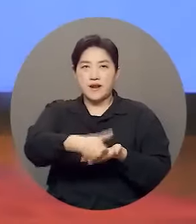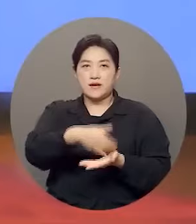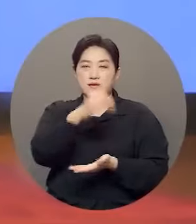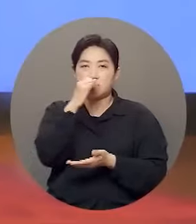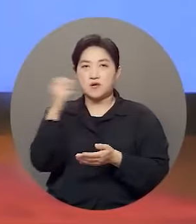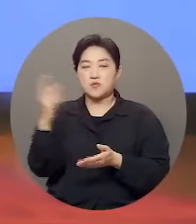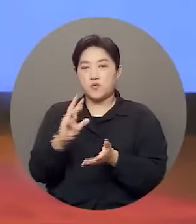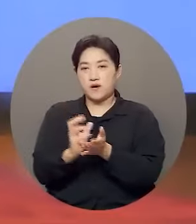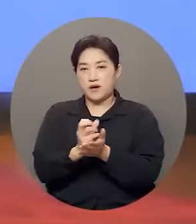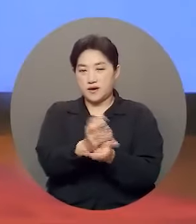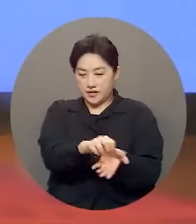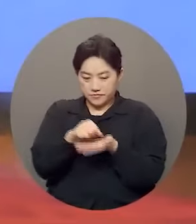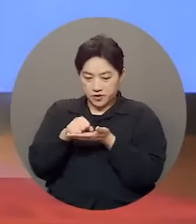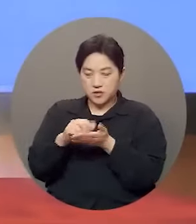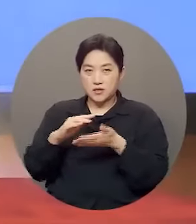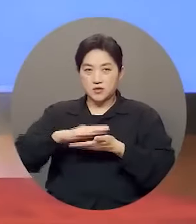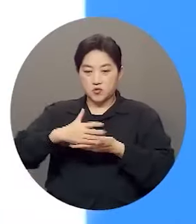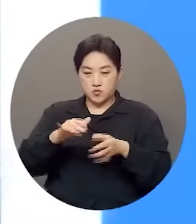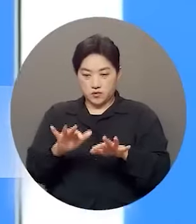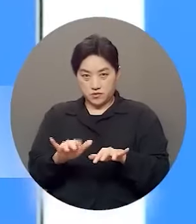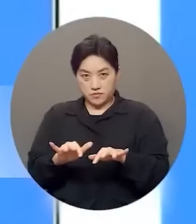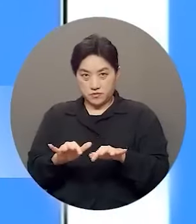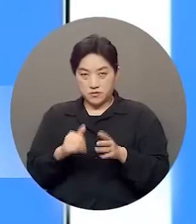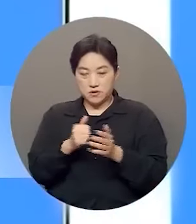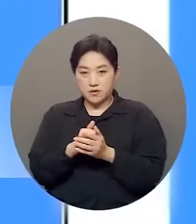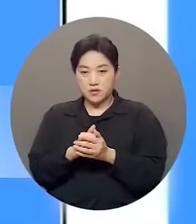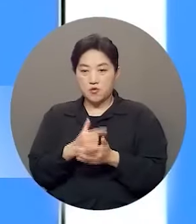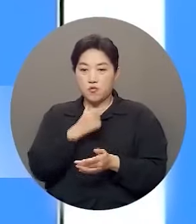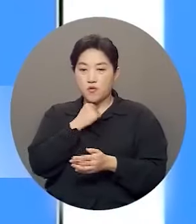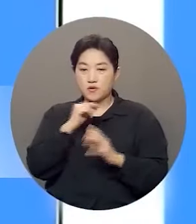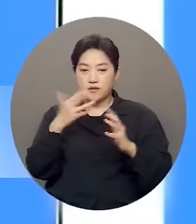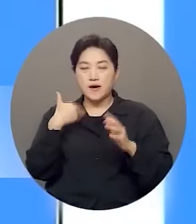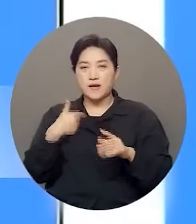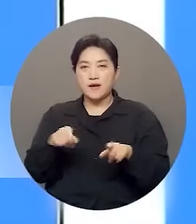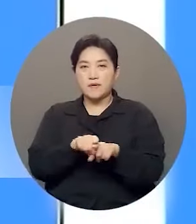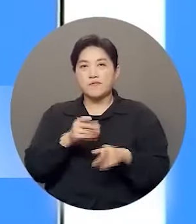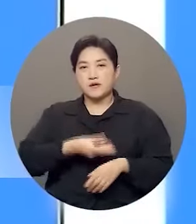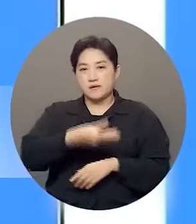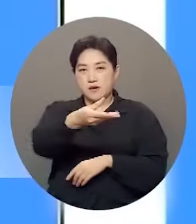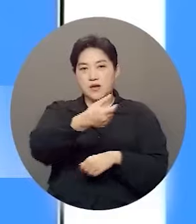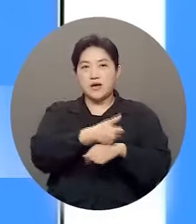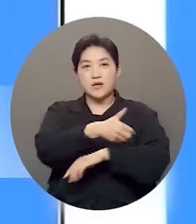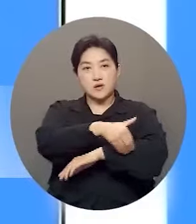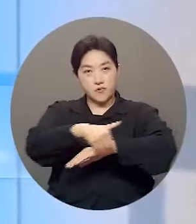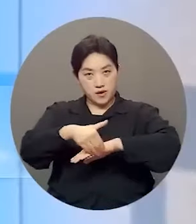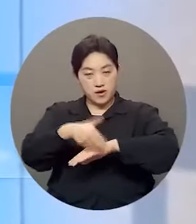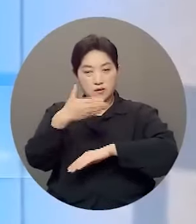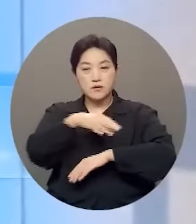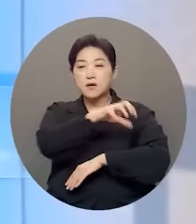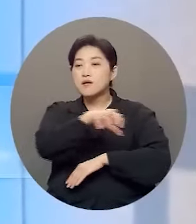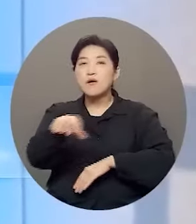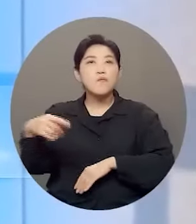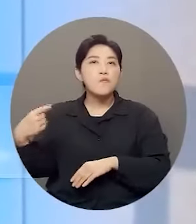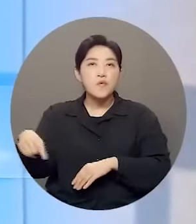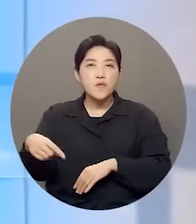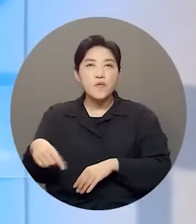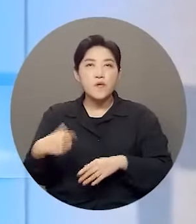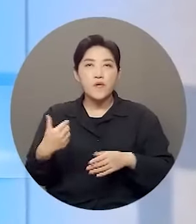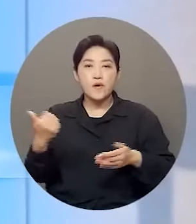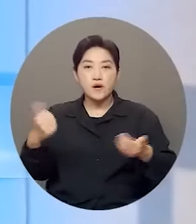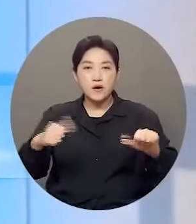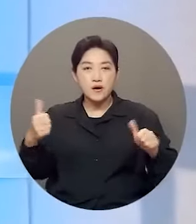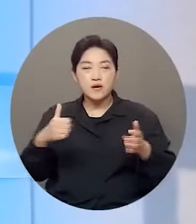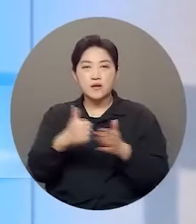또 압수된 노트북 등 개인 물품도 송환 국가로 함께 넘길 예정이라고 설명했지만 어느 나라로 송환이